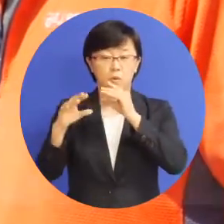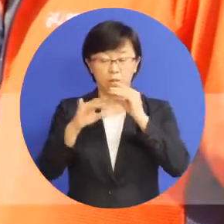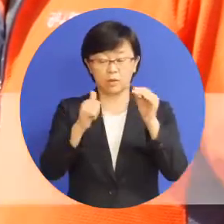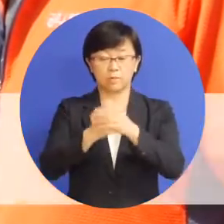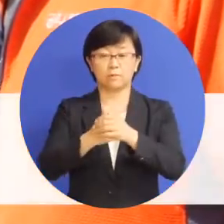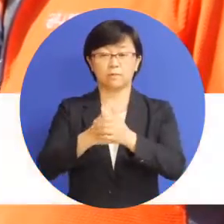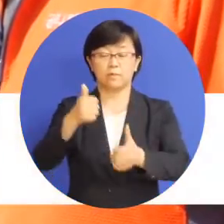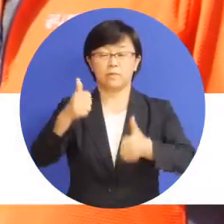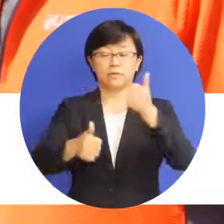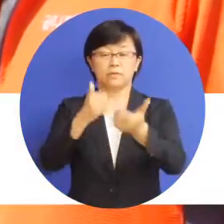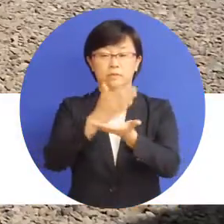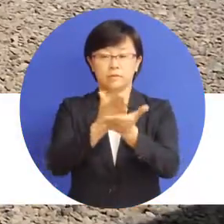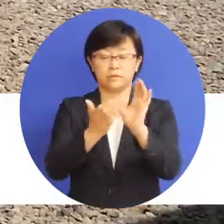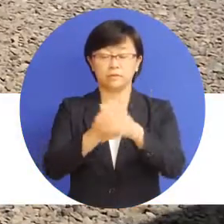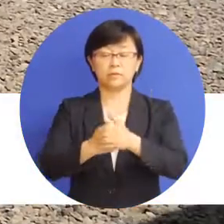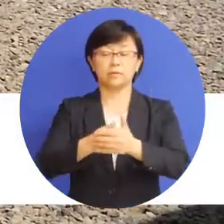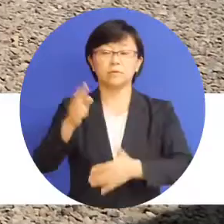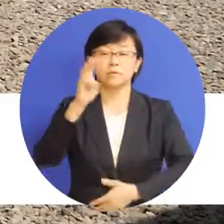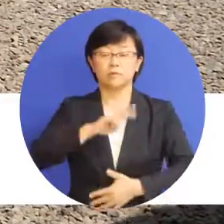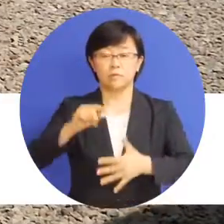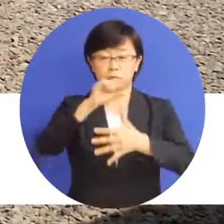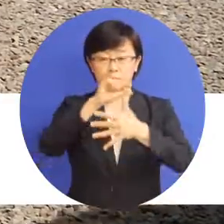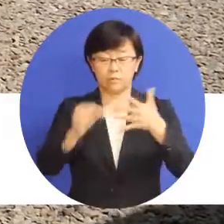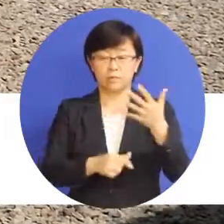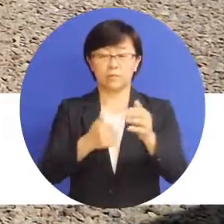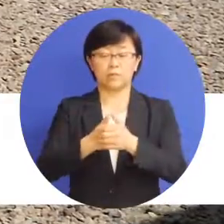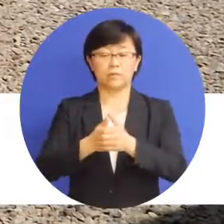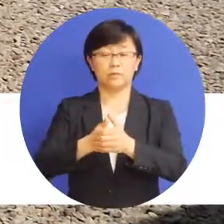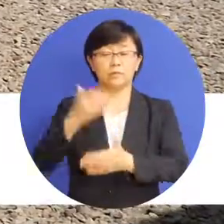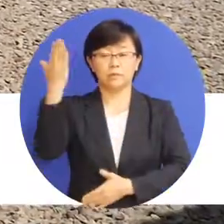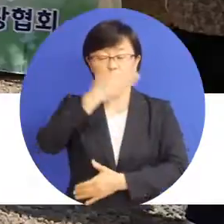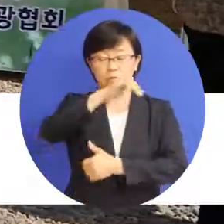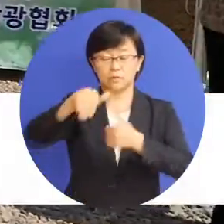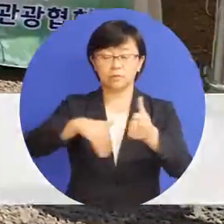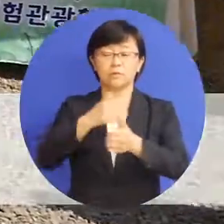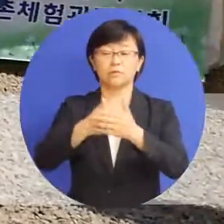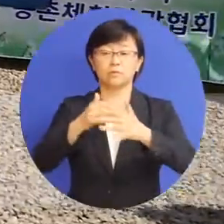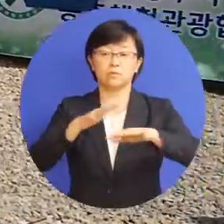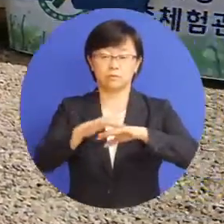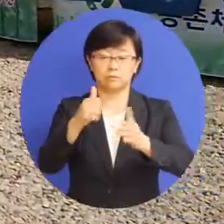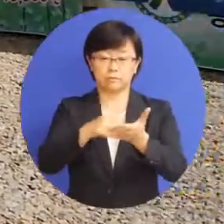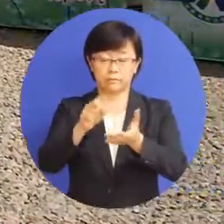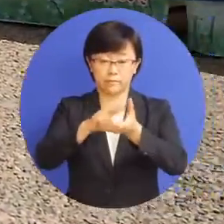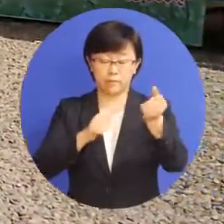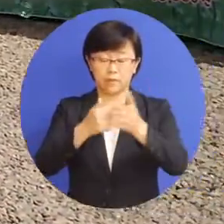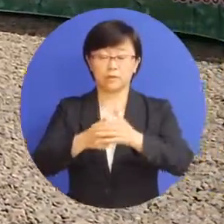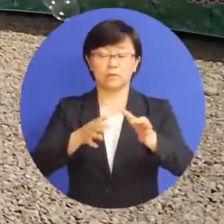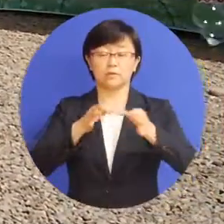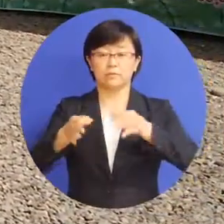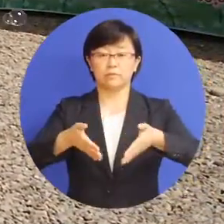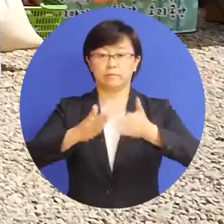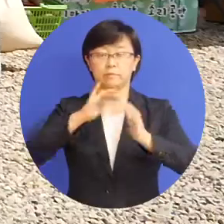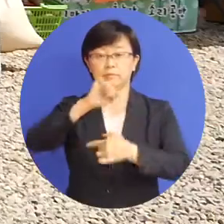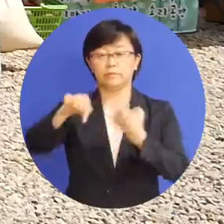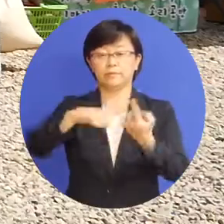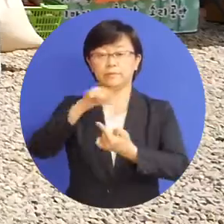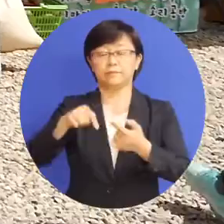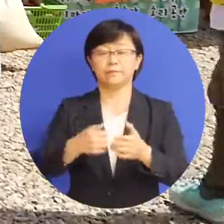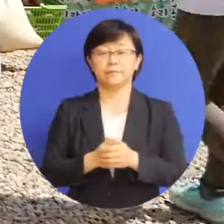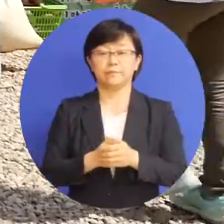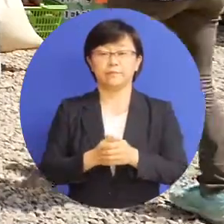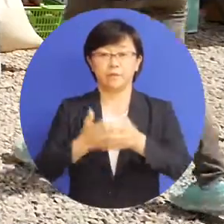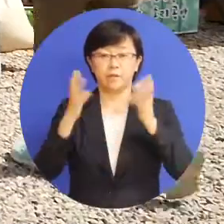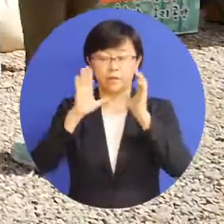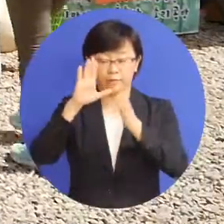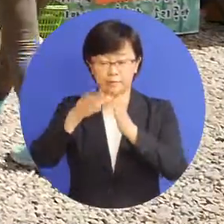연주 등 다채로운 음악 프로그램과 다양한 친환경 농산물을 판매하는 농산물 장터를 상설 운영했습니다.